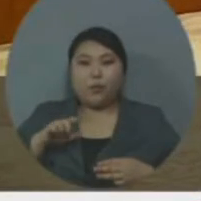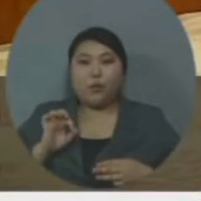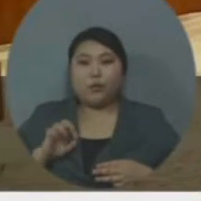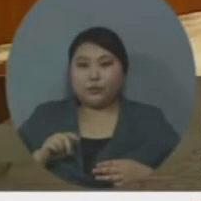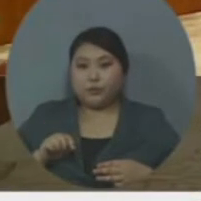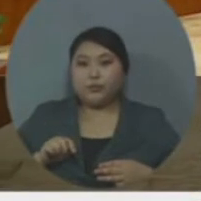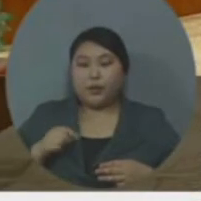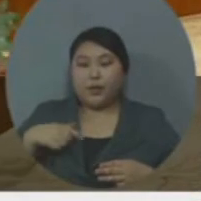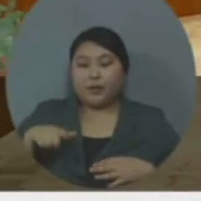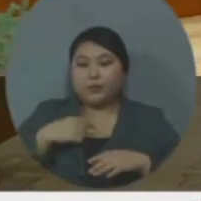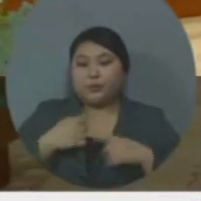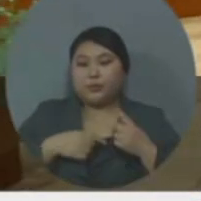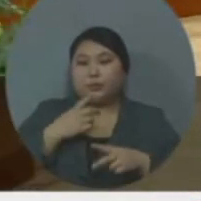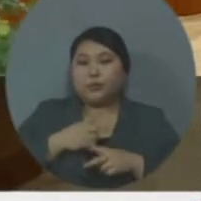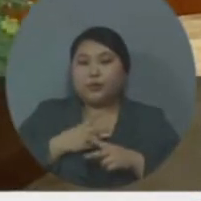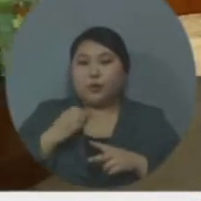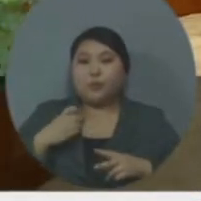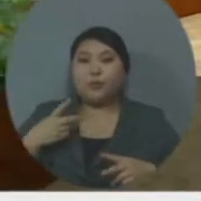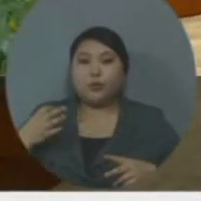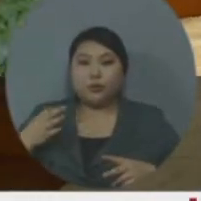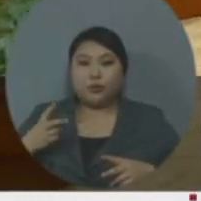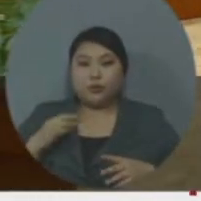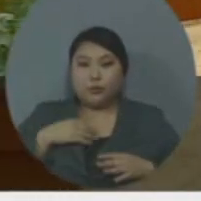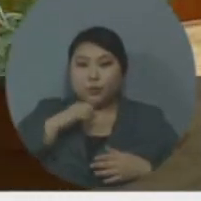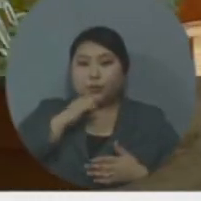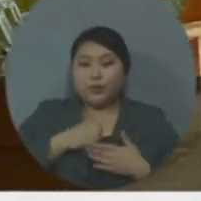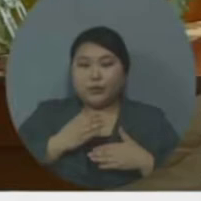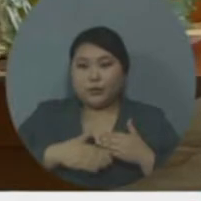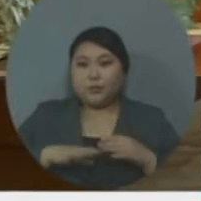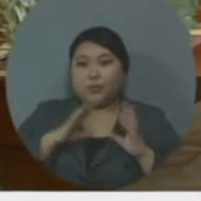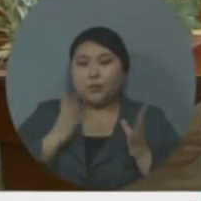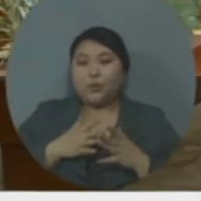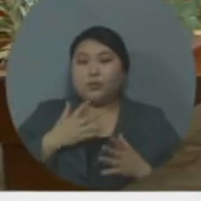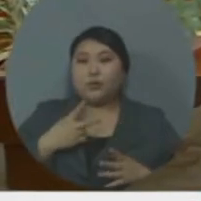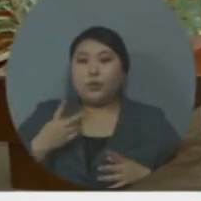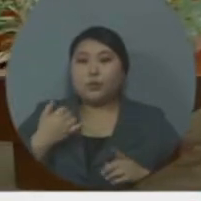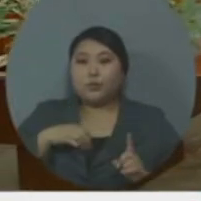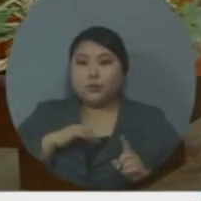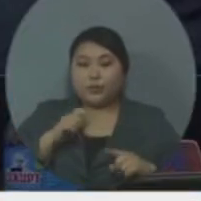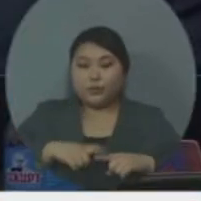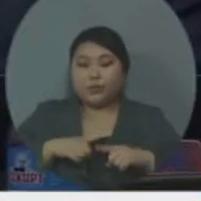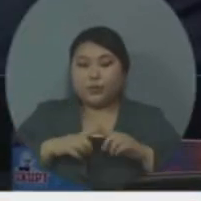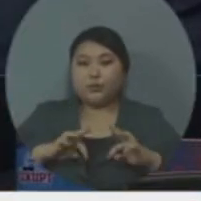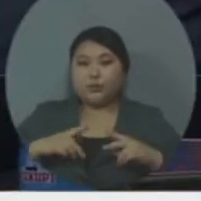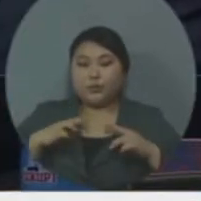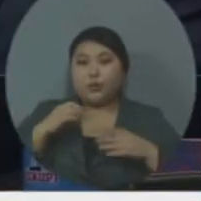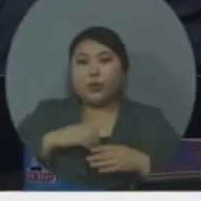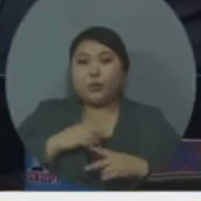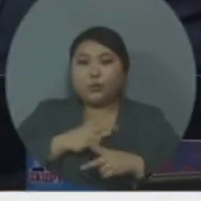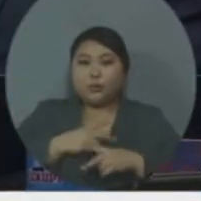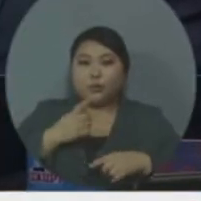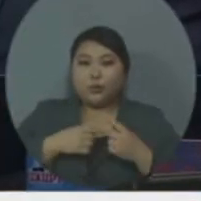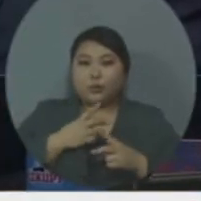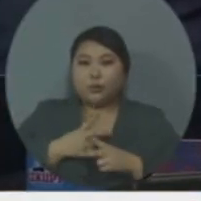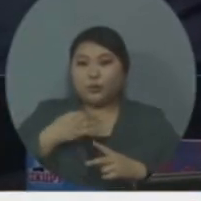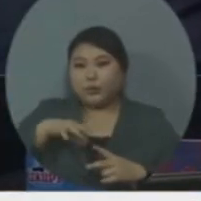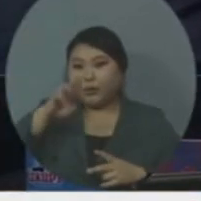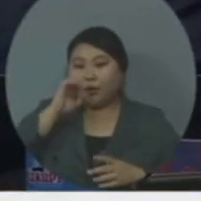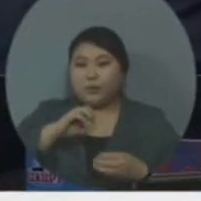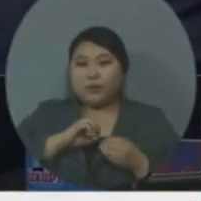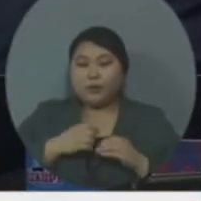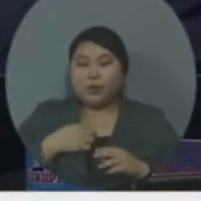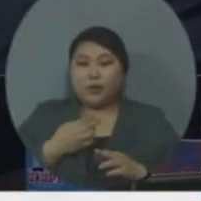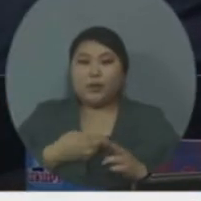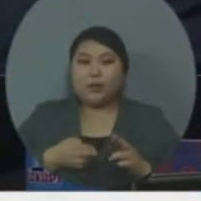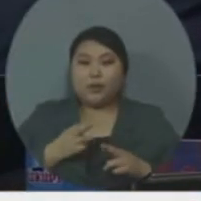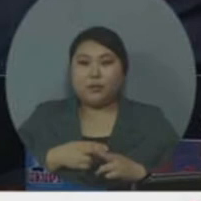Мөн газрын тухай хуулийг 2002 онд баталснаас хойш нийт 32 удаа нэмэлт өөрчлөлтийг оруулсан. Хуулийн талаар хууль зүйн яамнаас хийсэн судалгаагаар давхардал